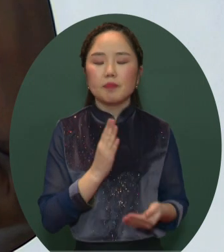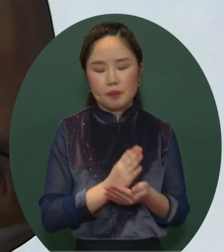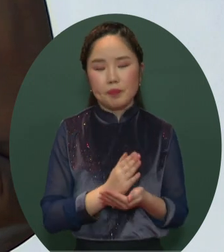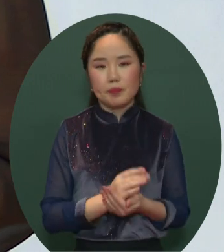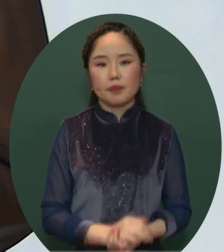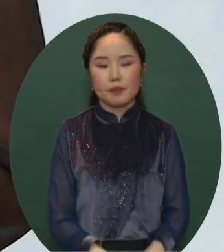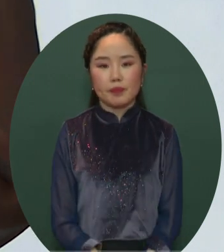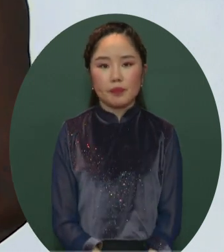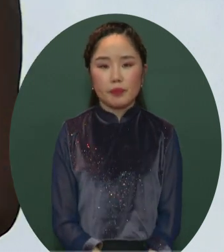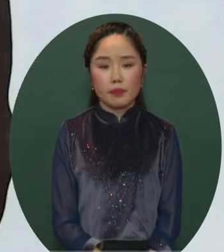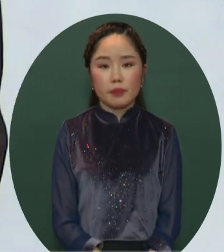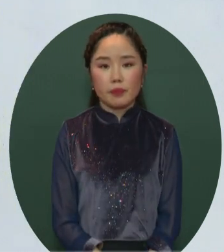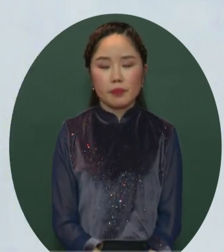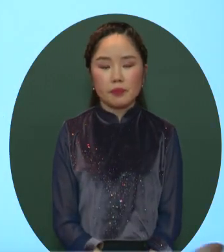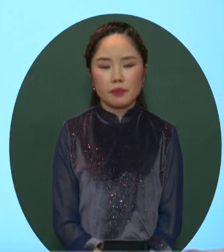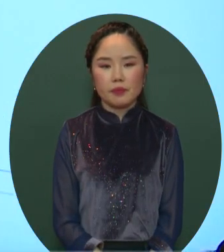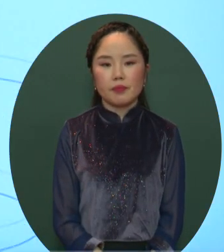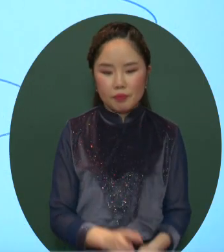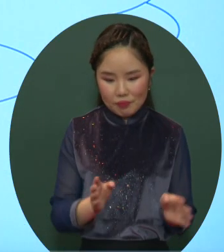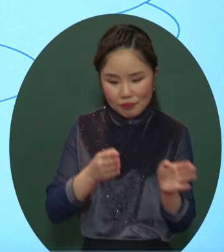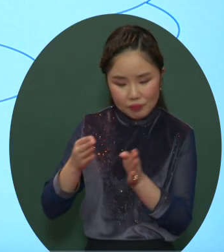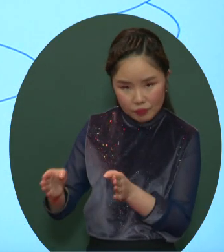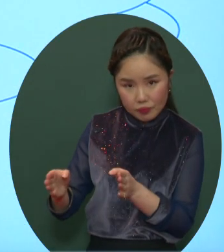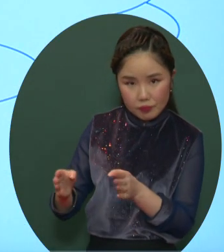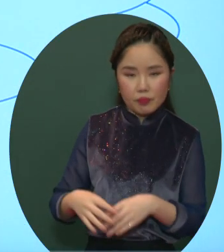байна. Харин